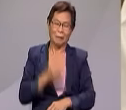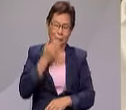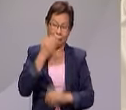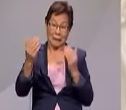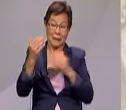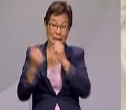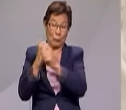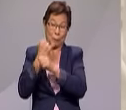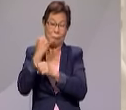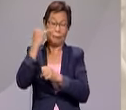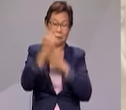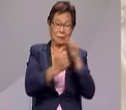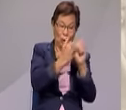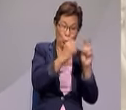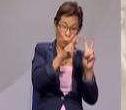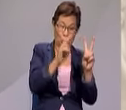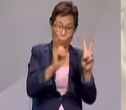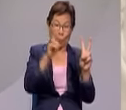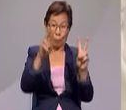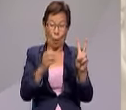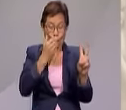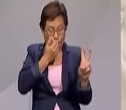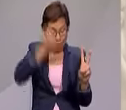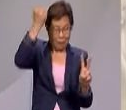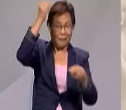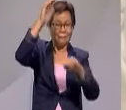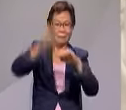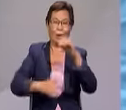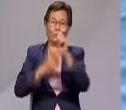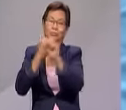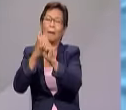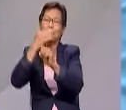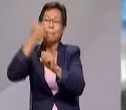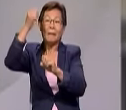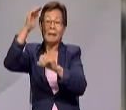tahun 2020 adalah lebih baik daripada tahun 2019.